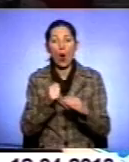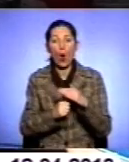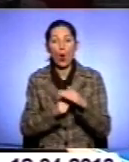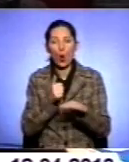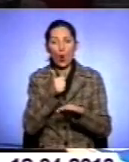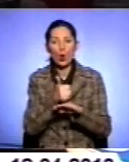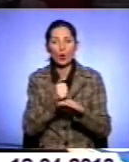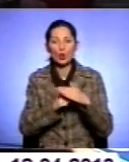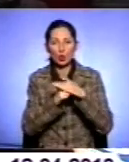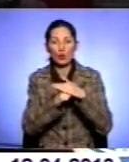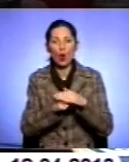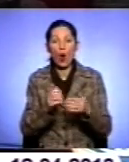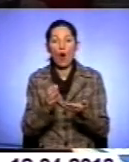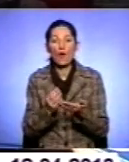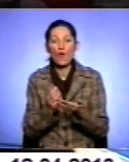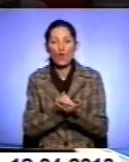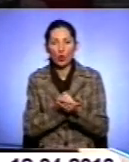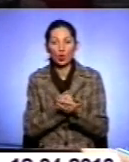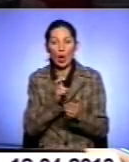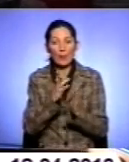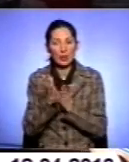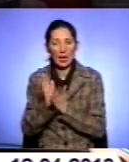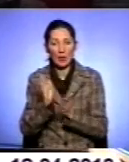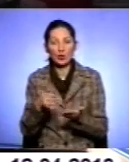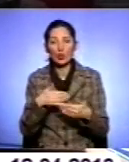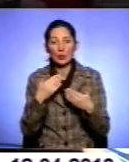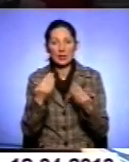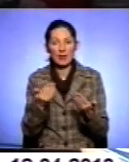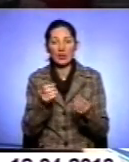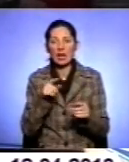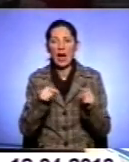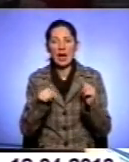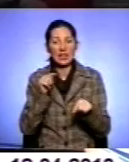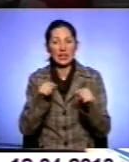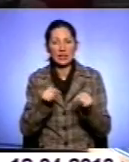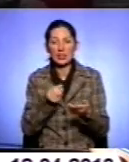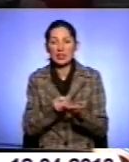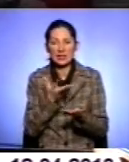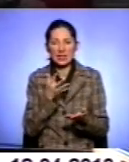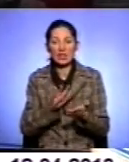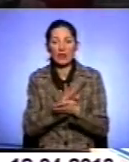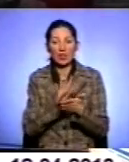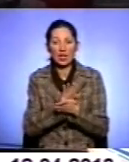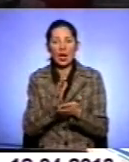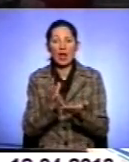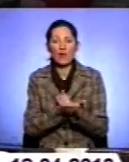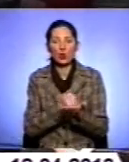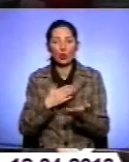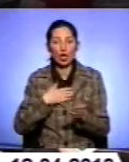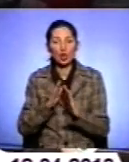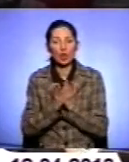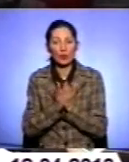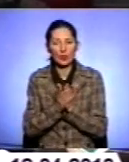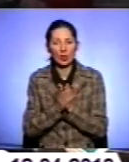фонду бібліотеки, де будуть представлені рідкісні і цінні видання з фонду нашої книгозбірні.